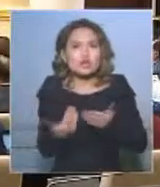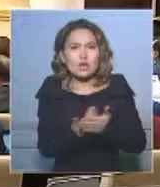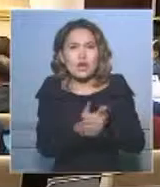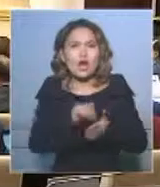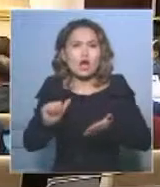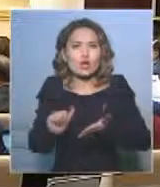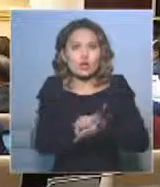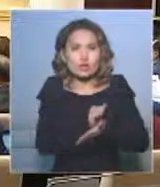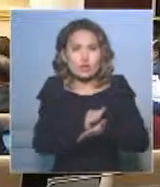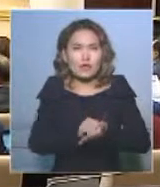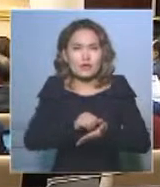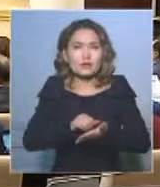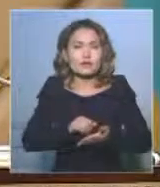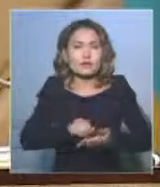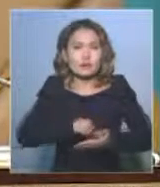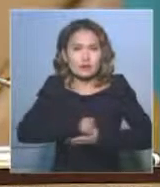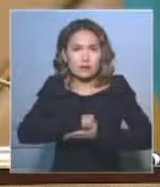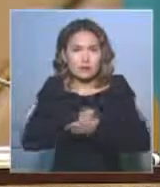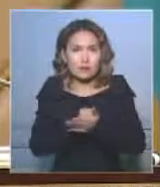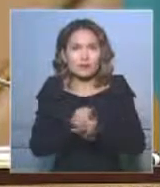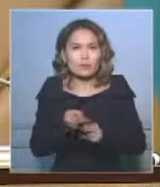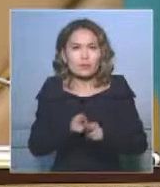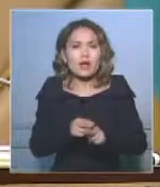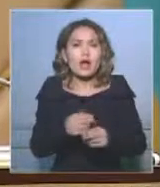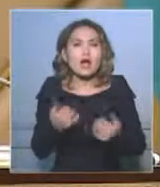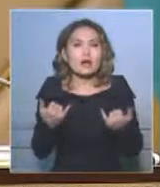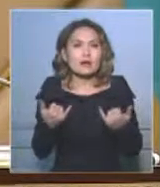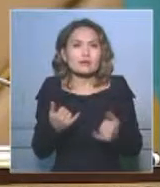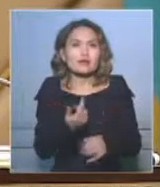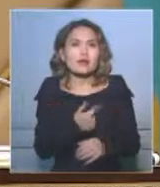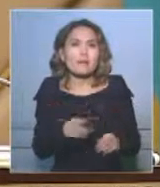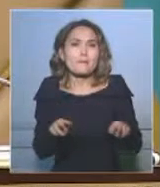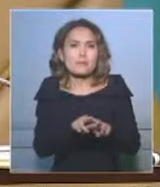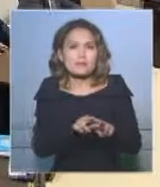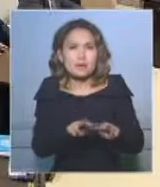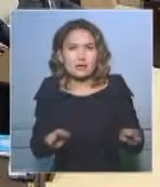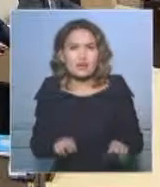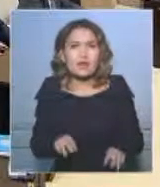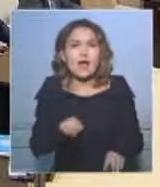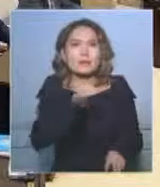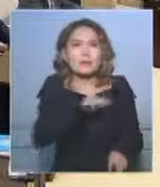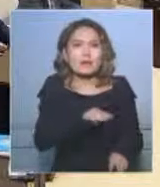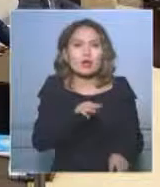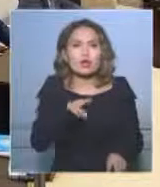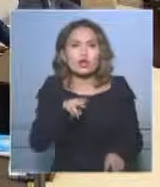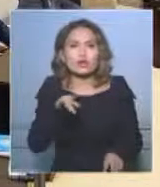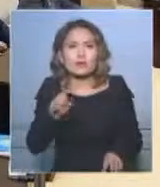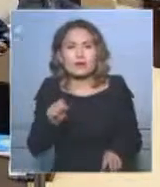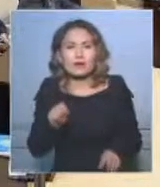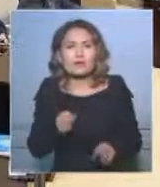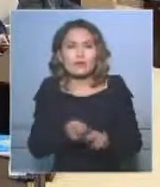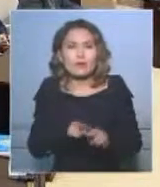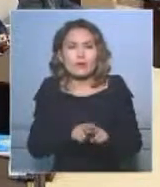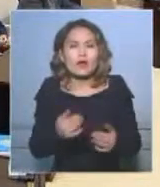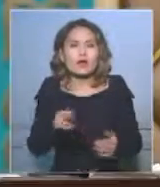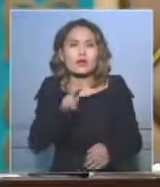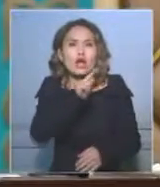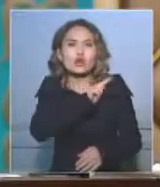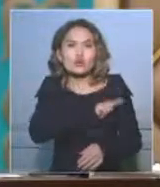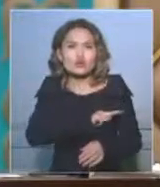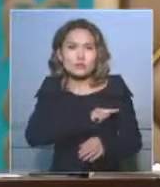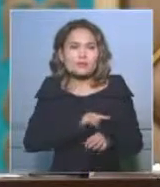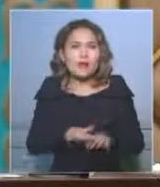таныстырылды. Жаңа құжаттың жаңашылдығын түсіндірген денсаулық сақтау және әлеуметтік даму министрі Тамара Дүйсенова оның сапалы еңбек